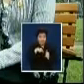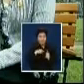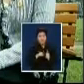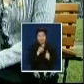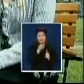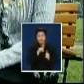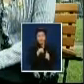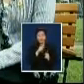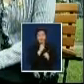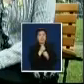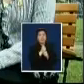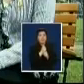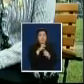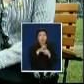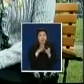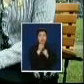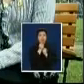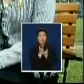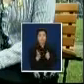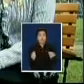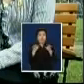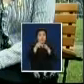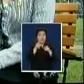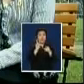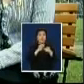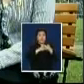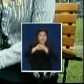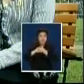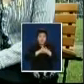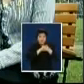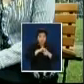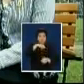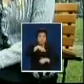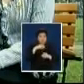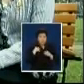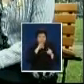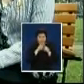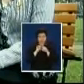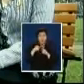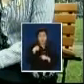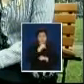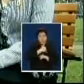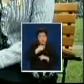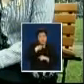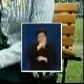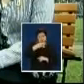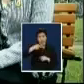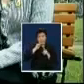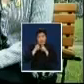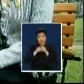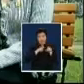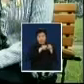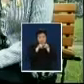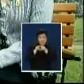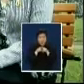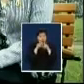ตั้งอนุสาวรีย์แห่งสันติภาพในบริเวณนั้นชมทุกภาษาเลยนะคะที่เขียนคำเดียวเหมือนกันทั้